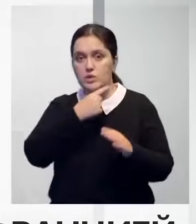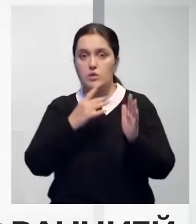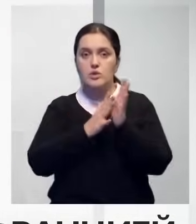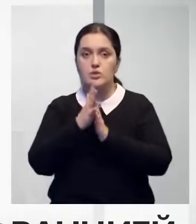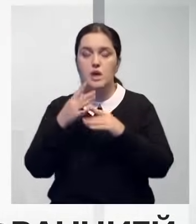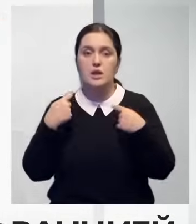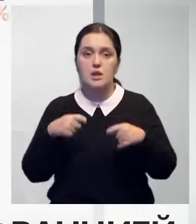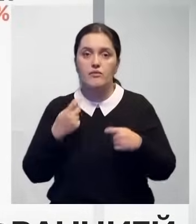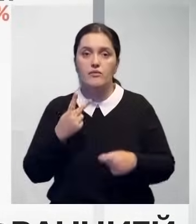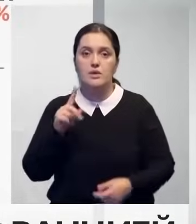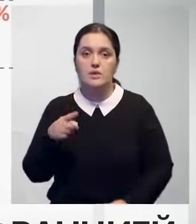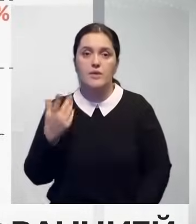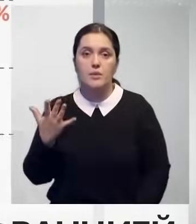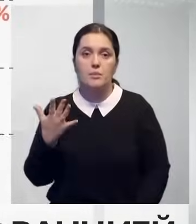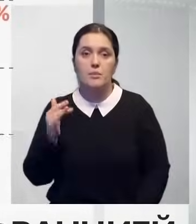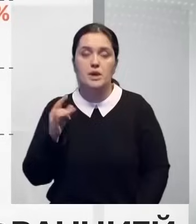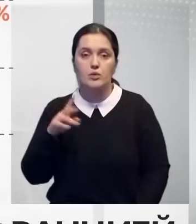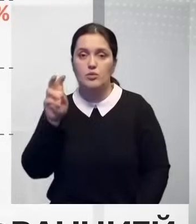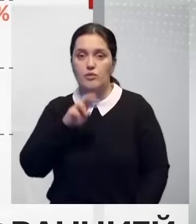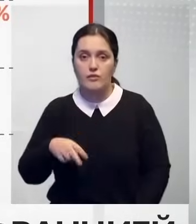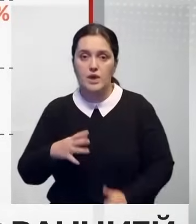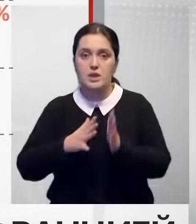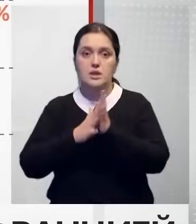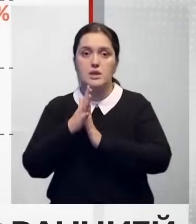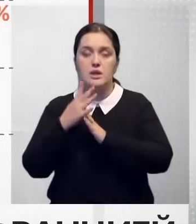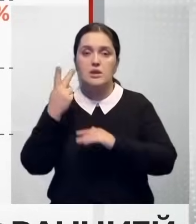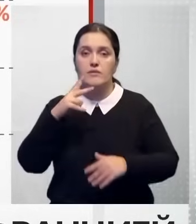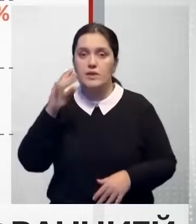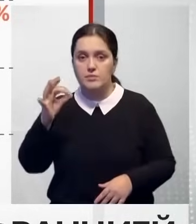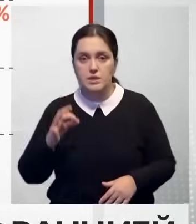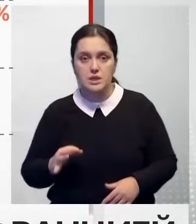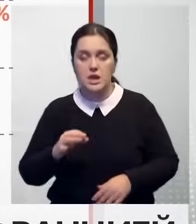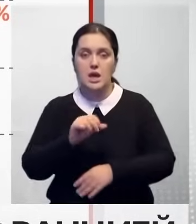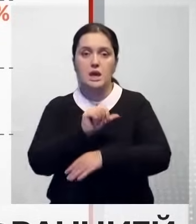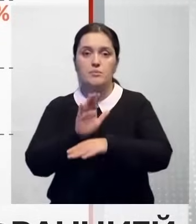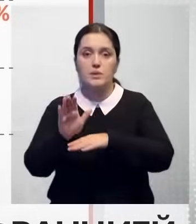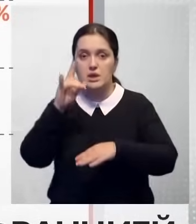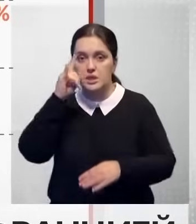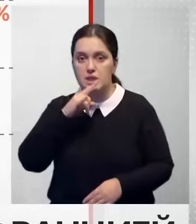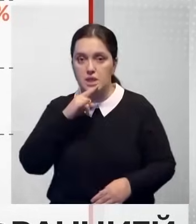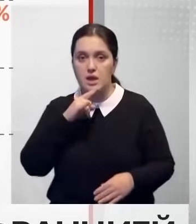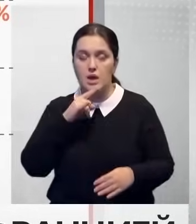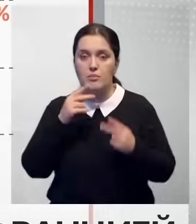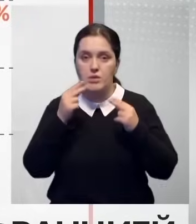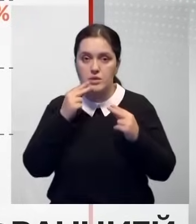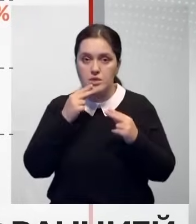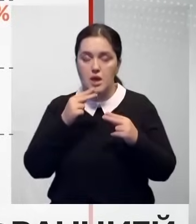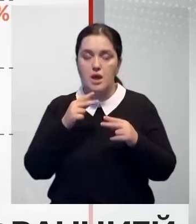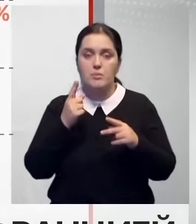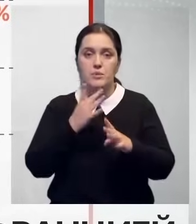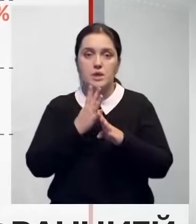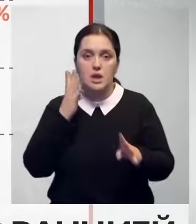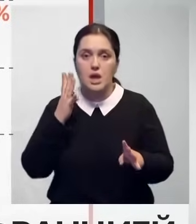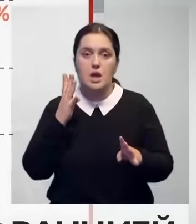года рост торговли уже превысил 2,5 миллиарда долларов и вырос больше, чем на 20%. Экспорт казахстанских продуктов все так